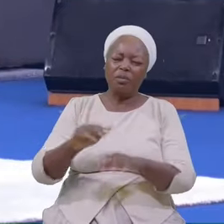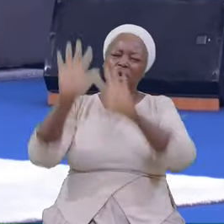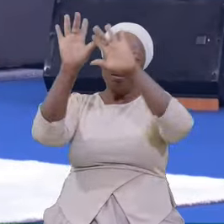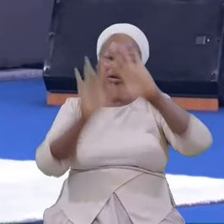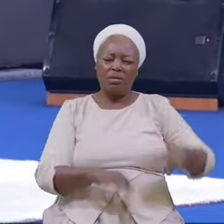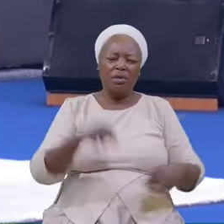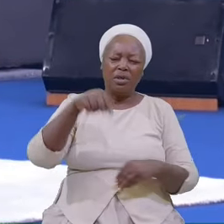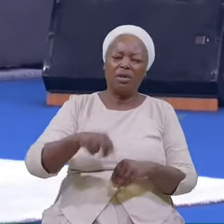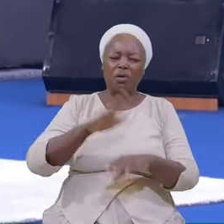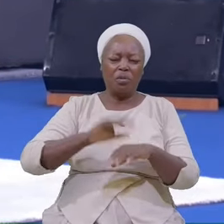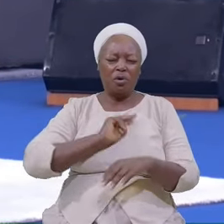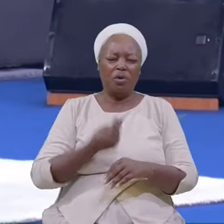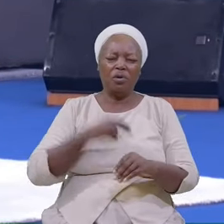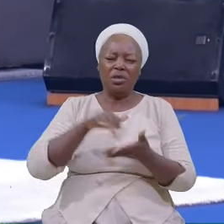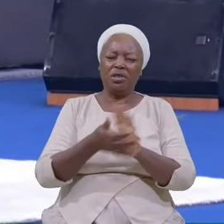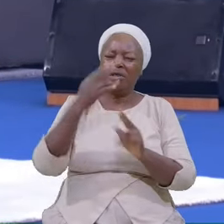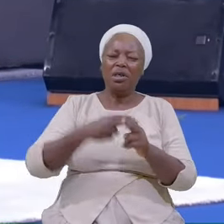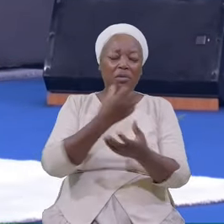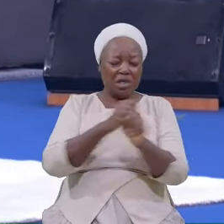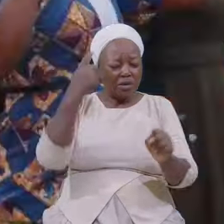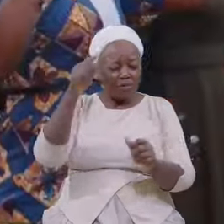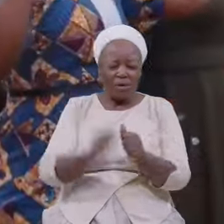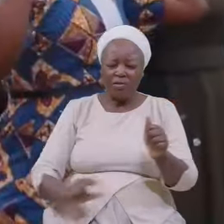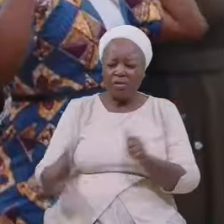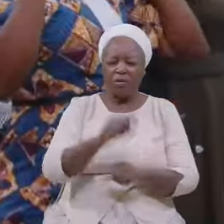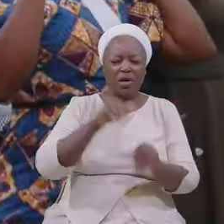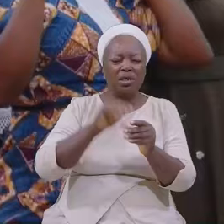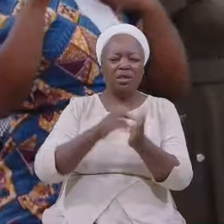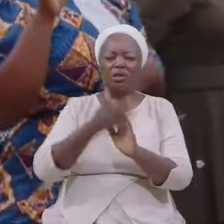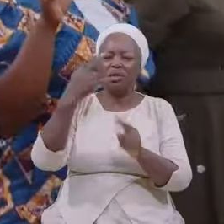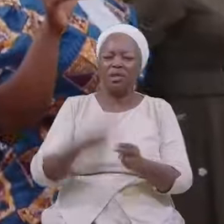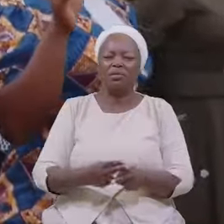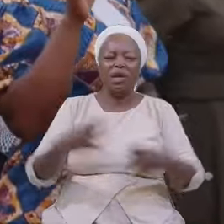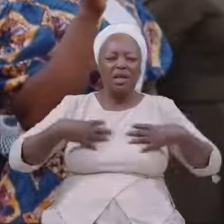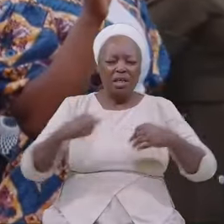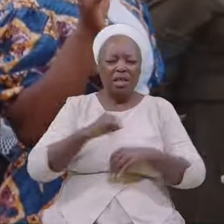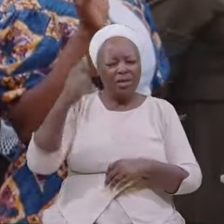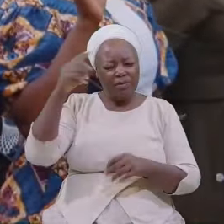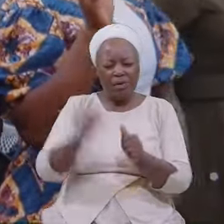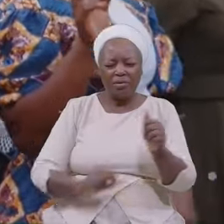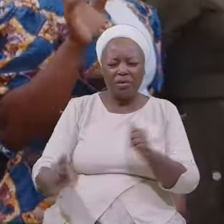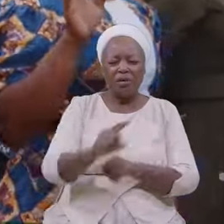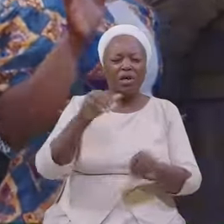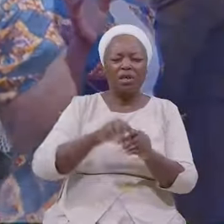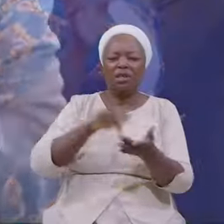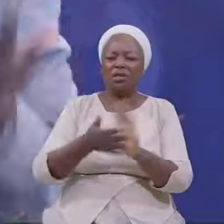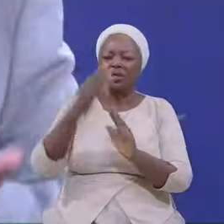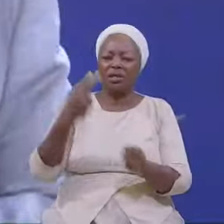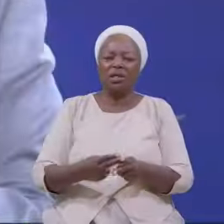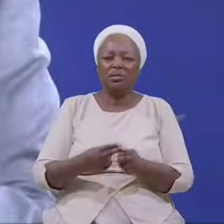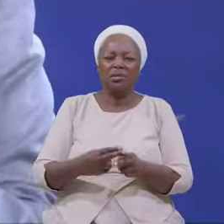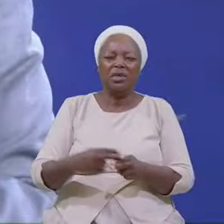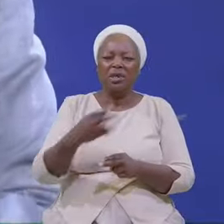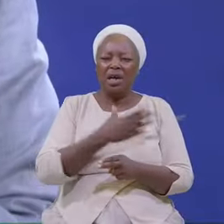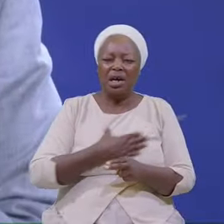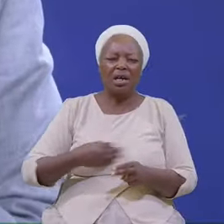Et que tes bénédictions pleuvent. Le salut pour tout le monde. La guérison pour tout le monde.